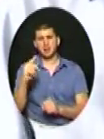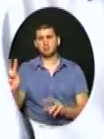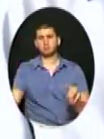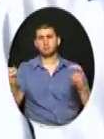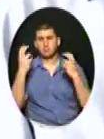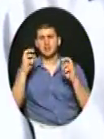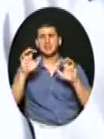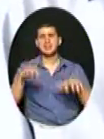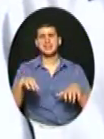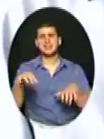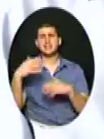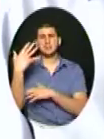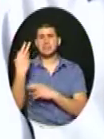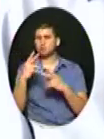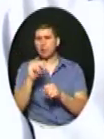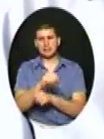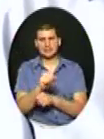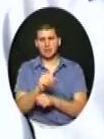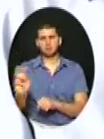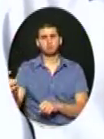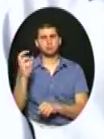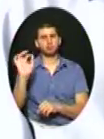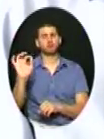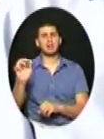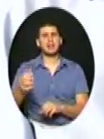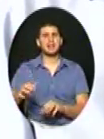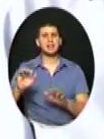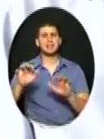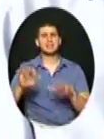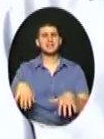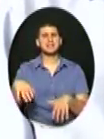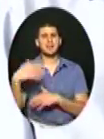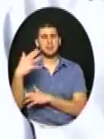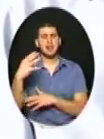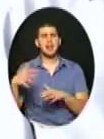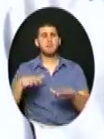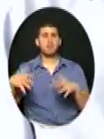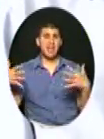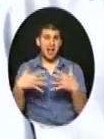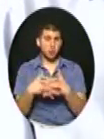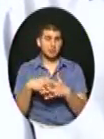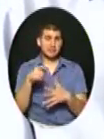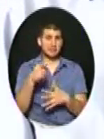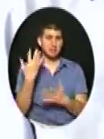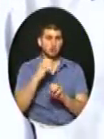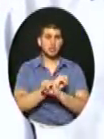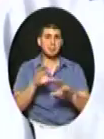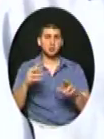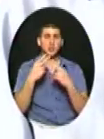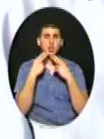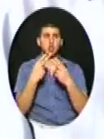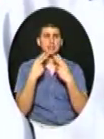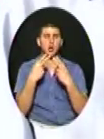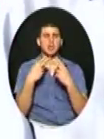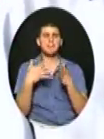נשיא המדינה ואי אפשר לזלזל כמובן בקריאתו של נשיא המדינה לממשלת האחדות זה כש התפרסמו תוצאות